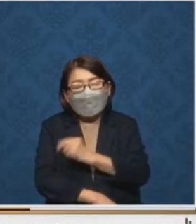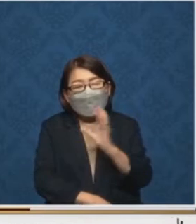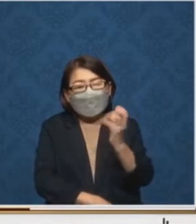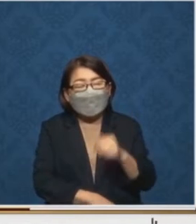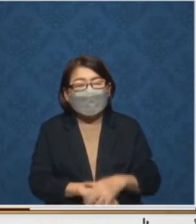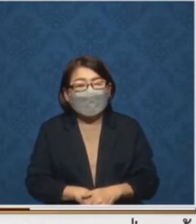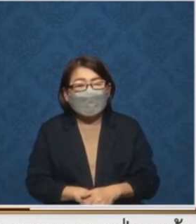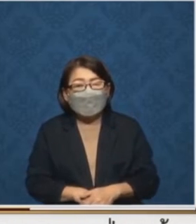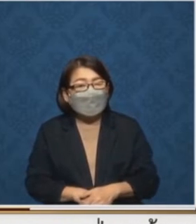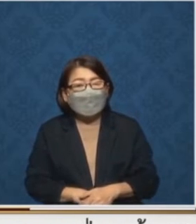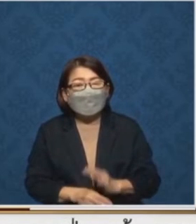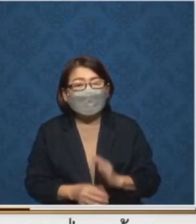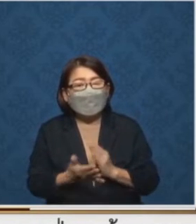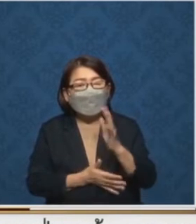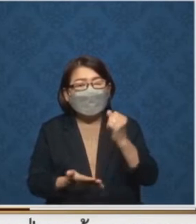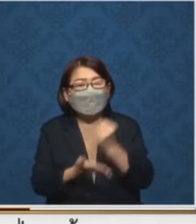แผ่นต่ไป